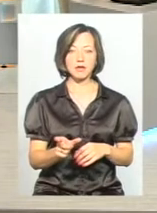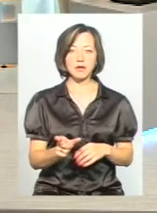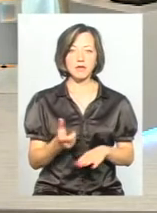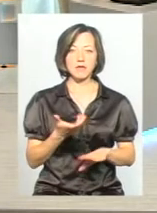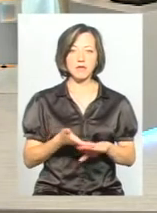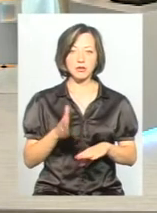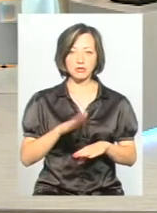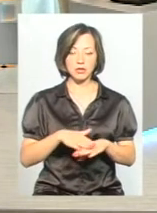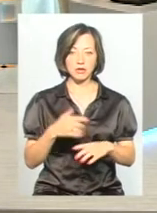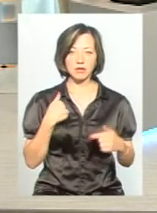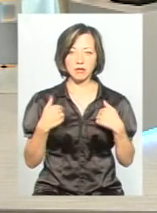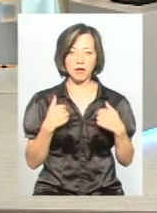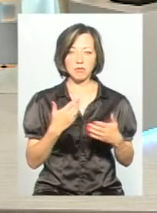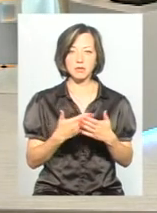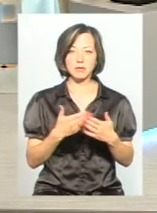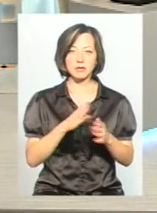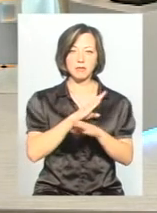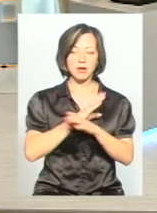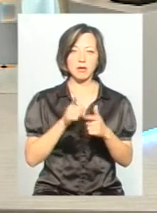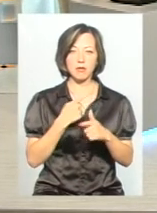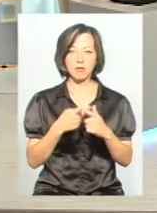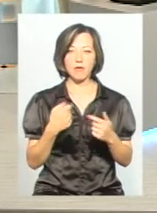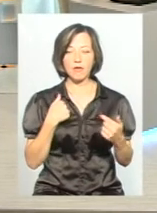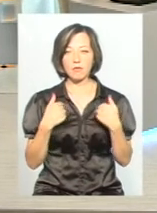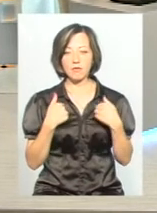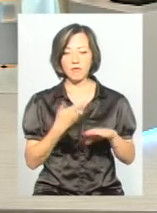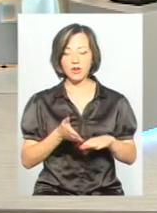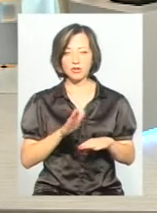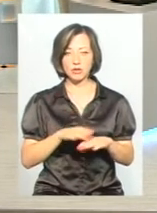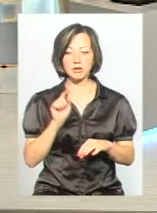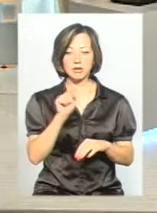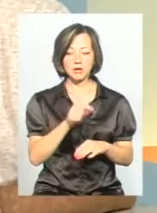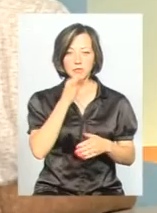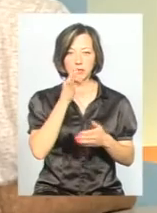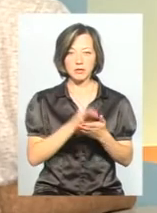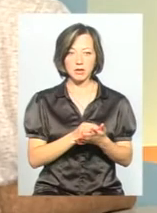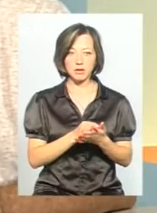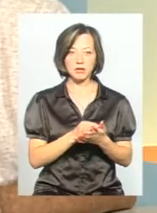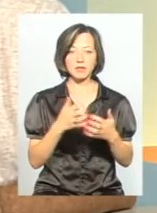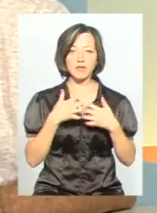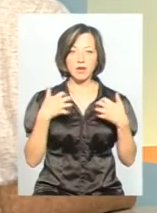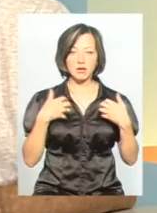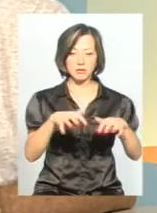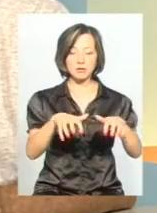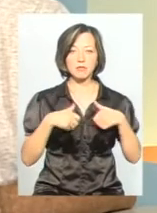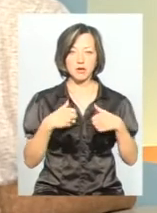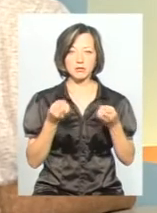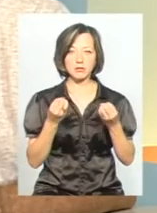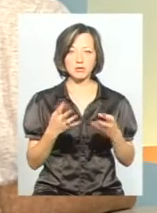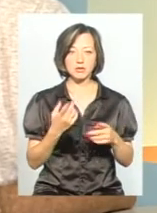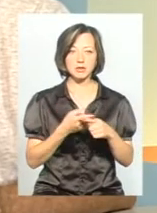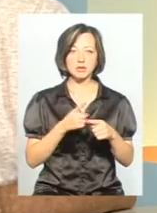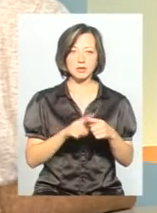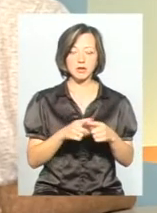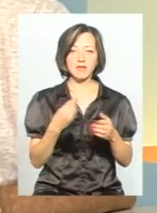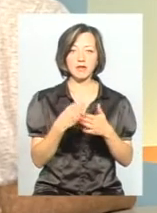досить великі травми, це там смерть або важкі тілесні ушкодження, то там мало того, що тварину можуть забрати, просто вона і понесе і